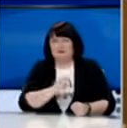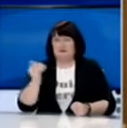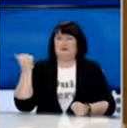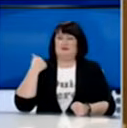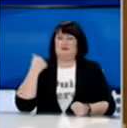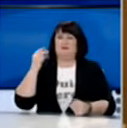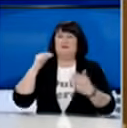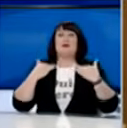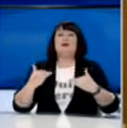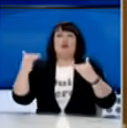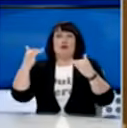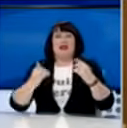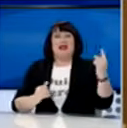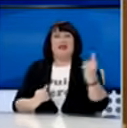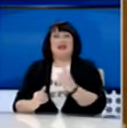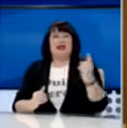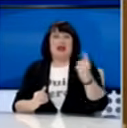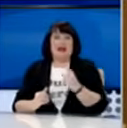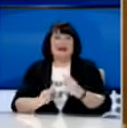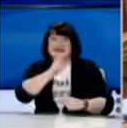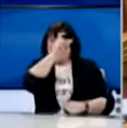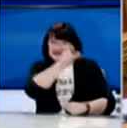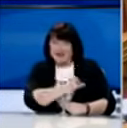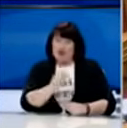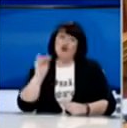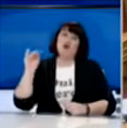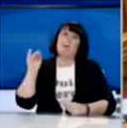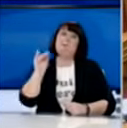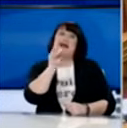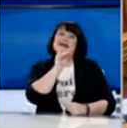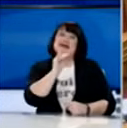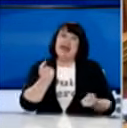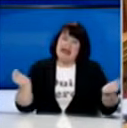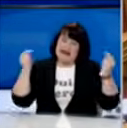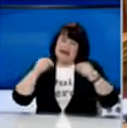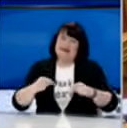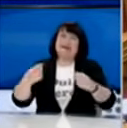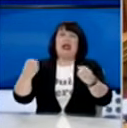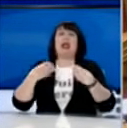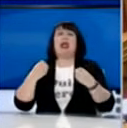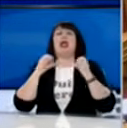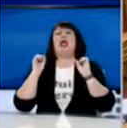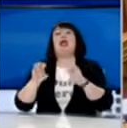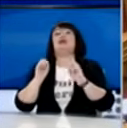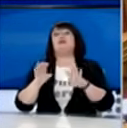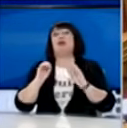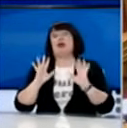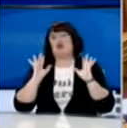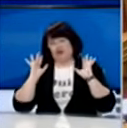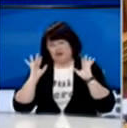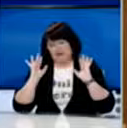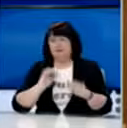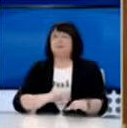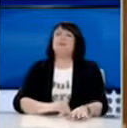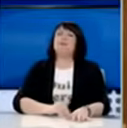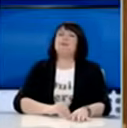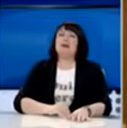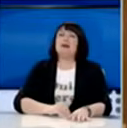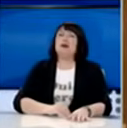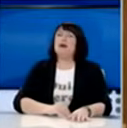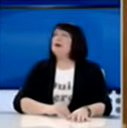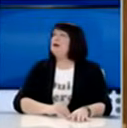Βουλή, στην οποία δεν έρχεστε διαφορετικά, για να την ενημερώσετε, υποτίθεται. Τώρα,